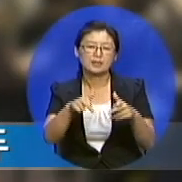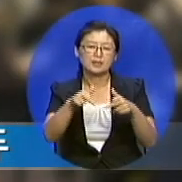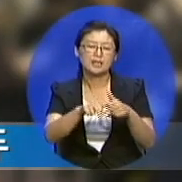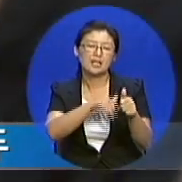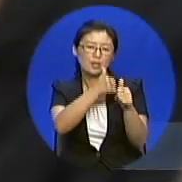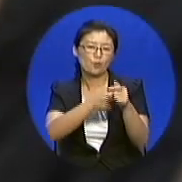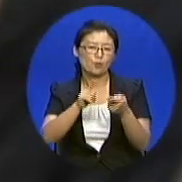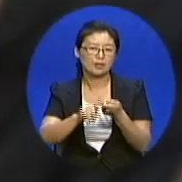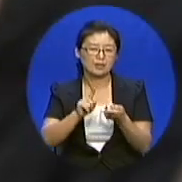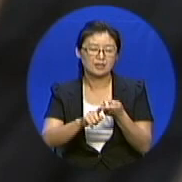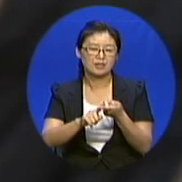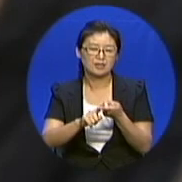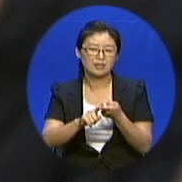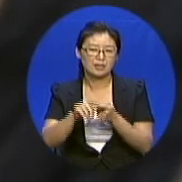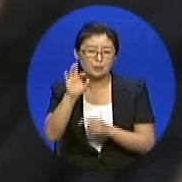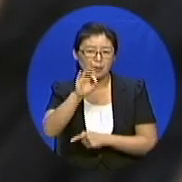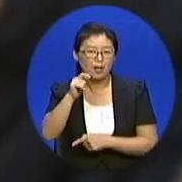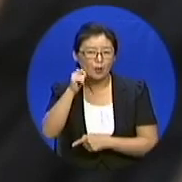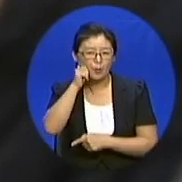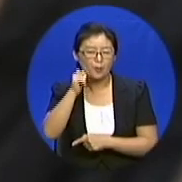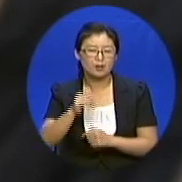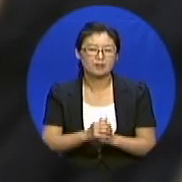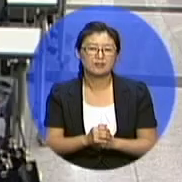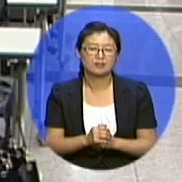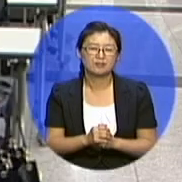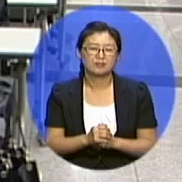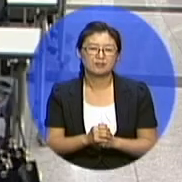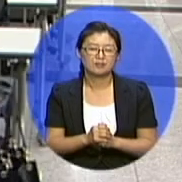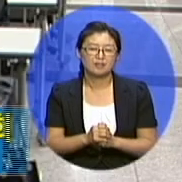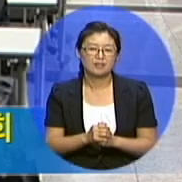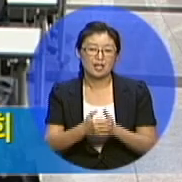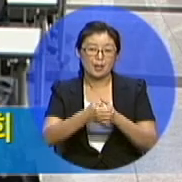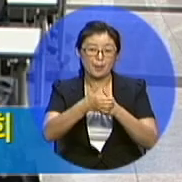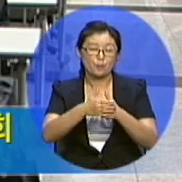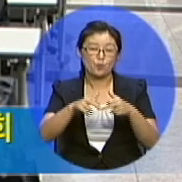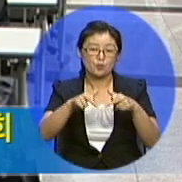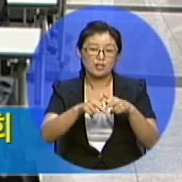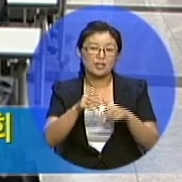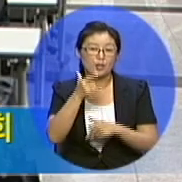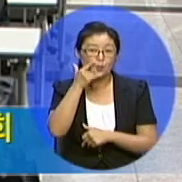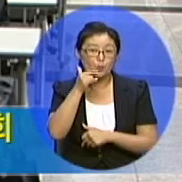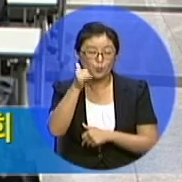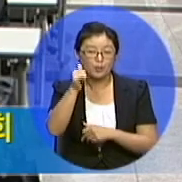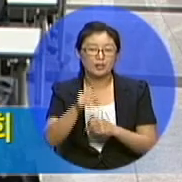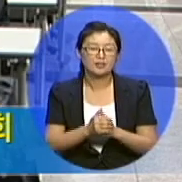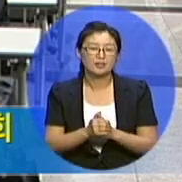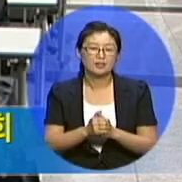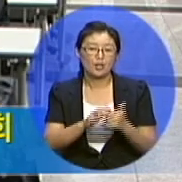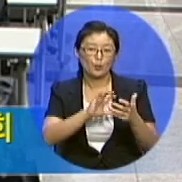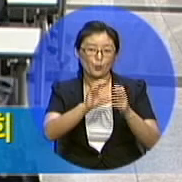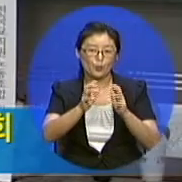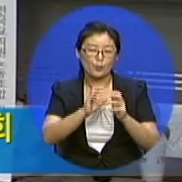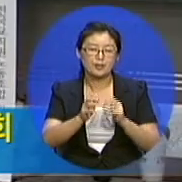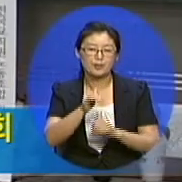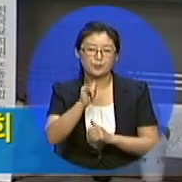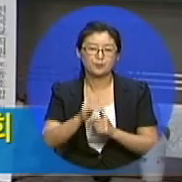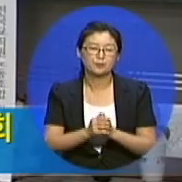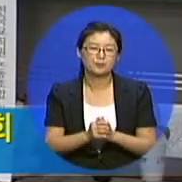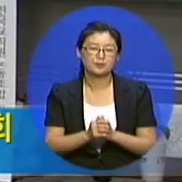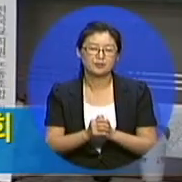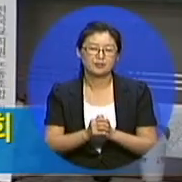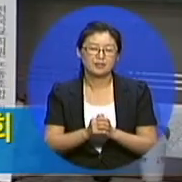관한 대책은 찾아볼 수 없는 게 현실. 이에 마포 장애인 부모회는 지난 28일 토론회를 개최하고